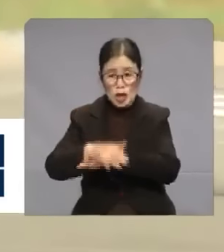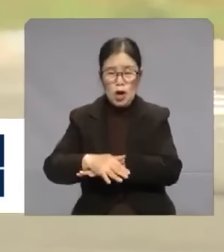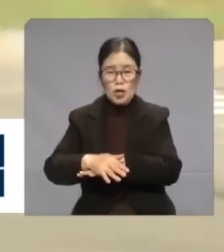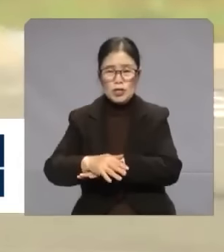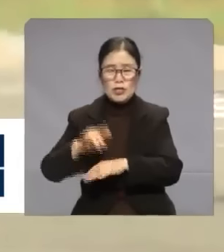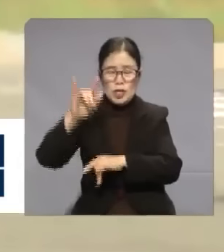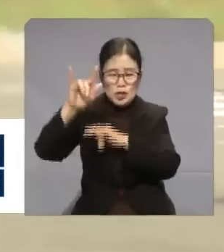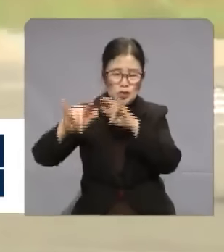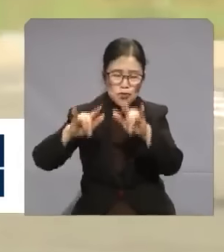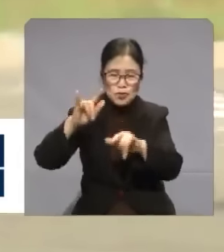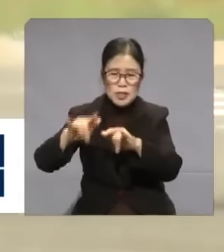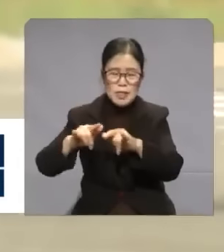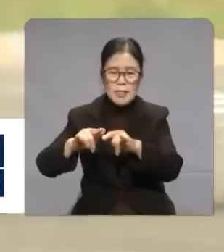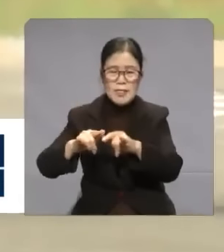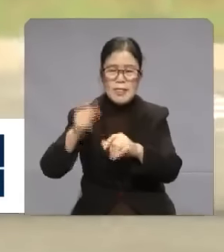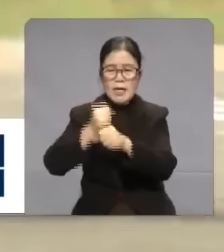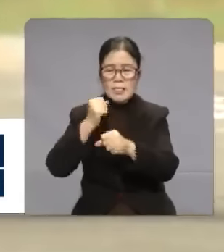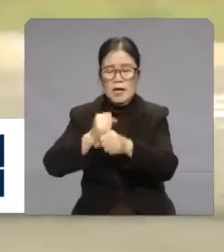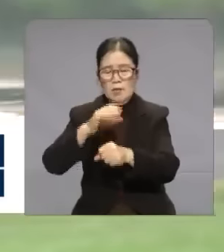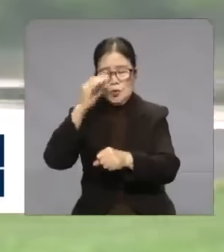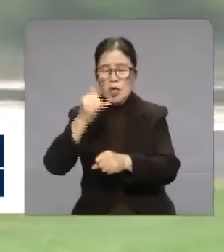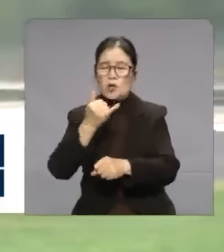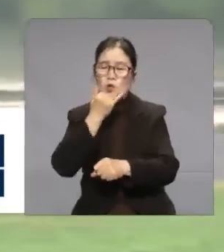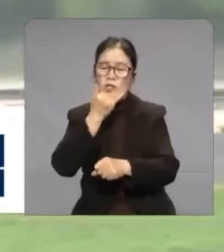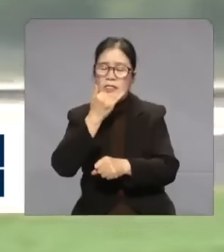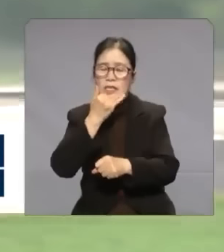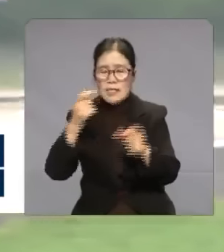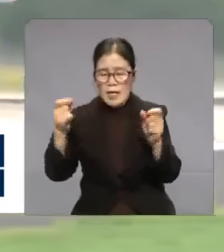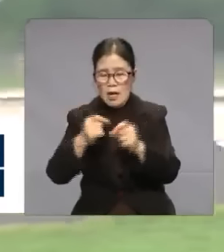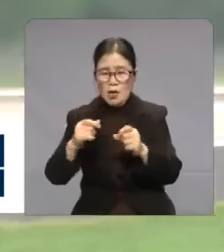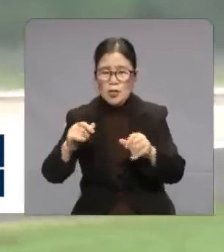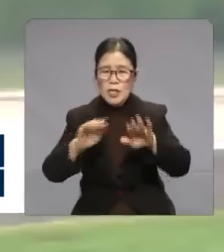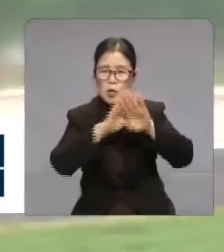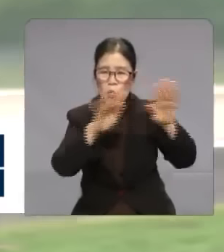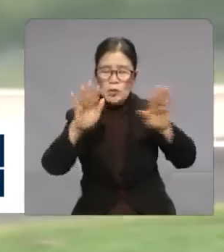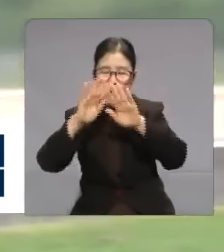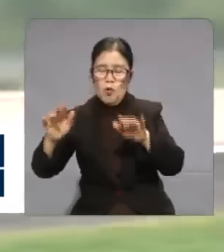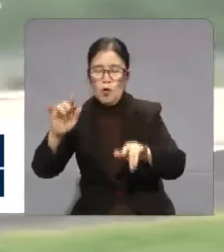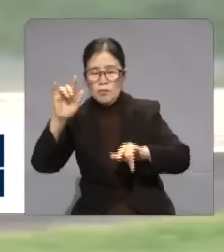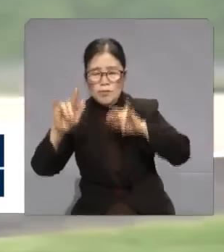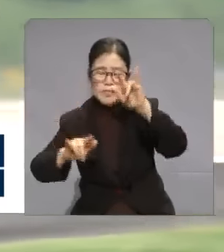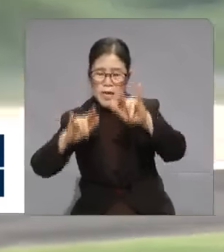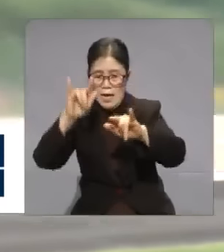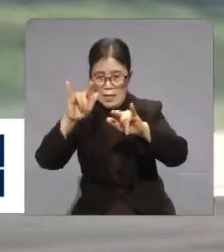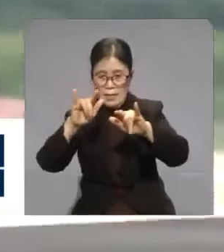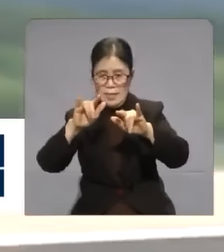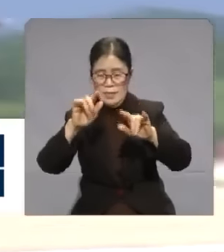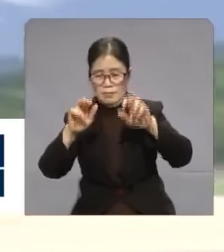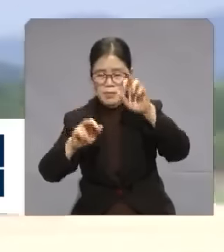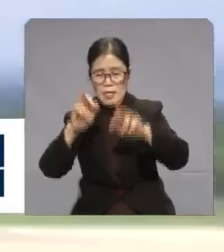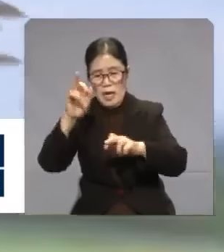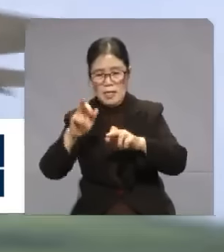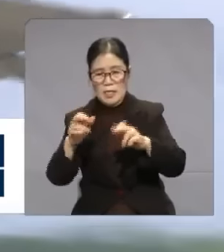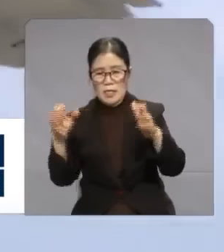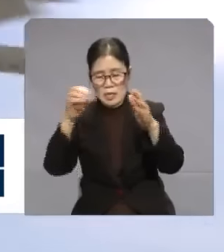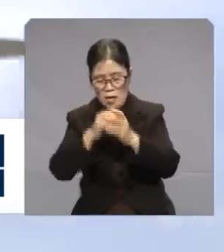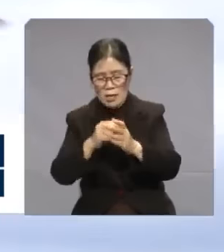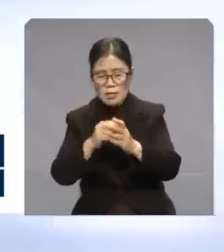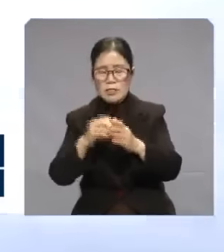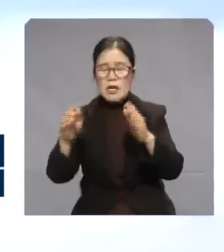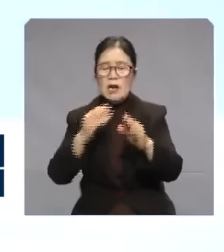전투기 KF-21 초기 양산 모델에 독일산 단거리 공대공 미사일인 IRIS-T가 장착되는 가운데